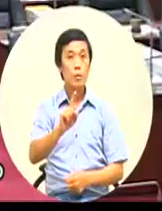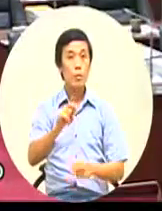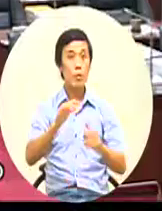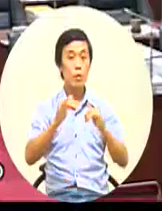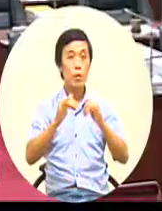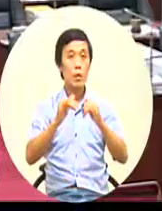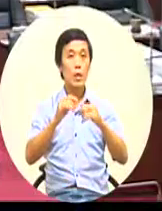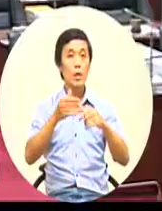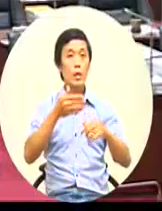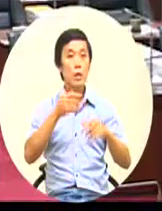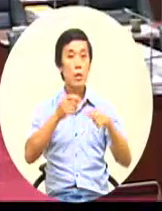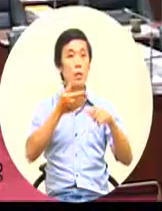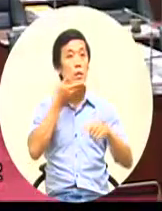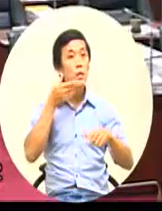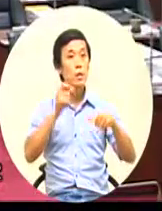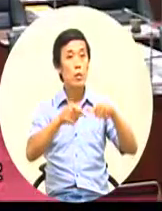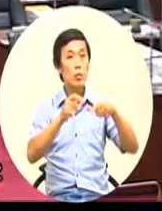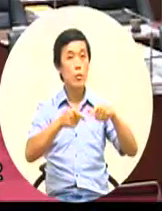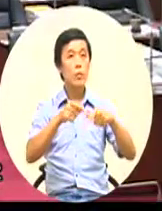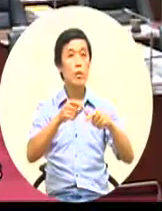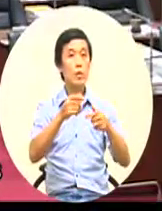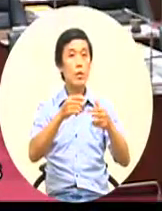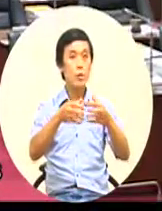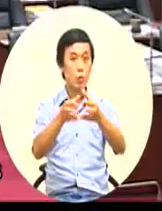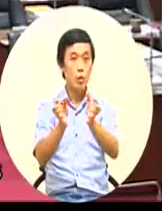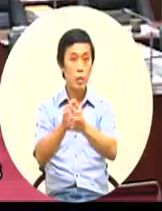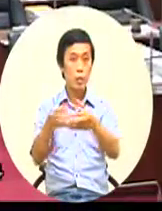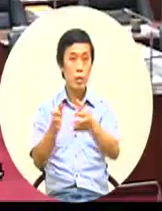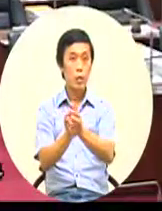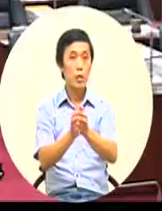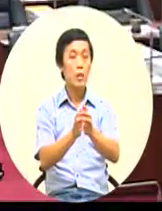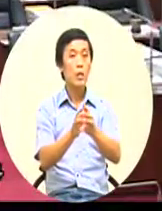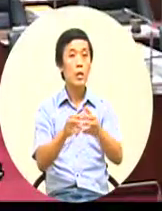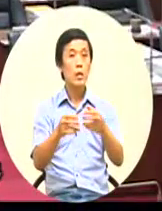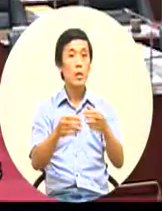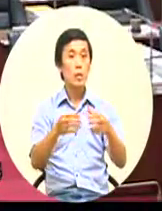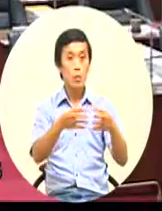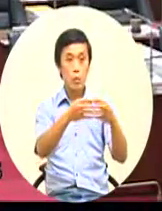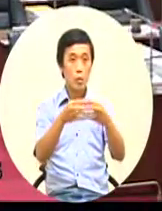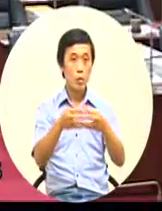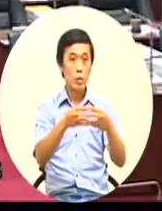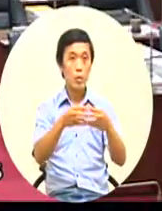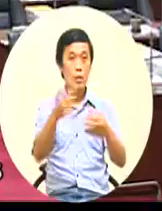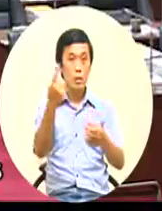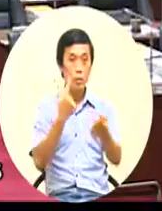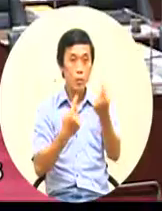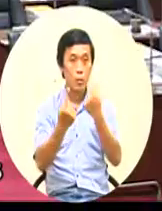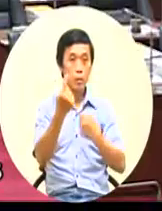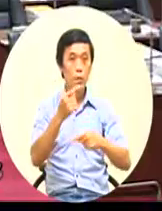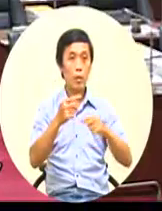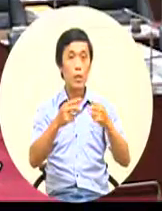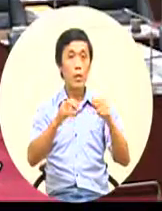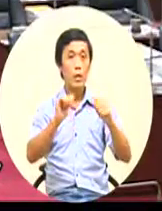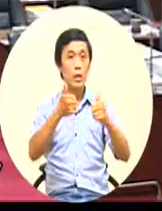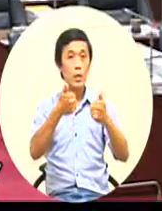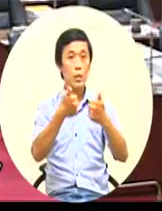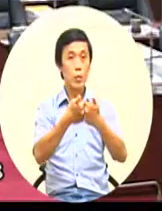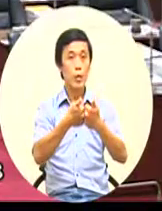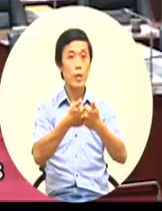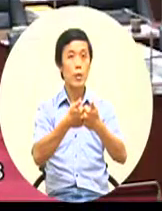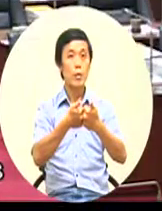团体，还有我们的里长一起来议会，来参加我们这一次的我们的议会的施政总质询总报告。